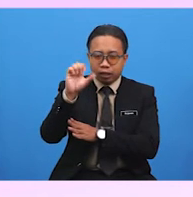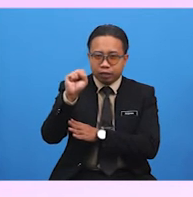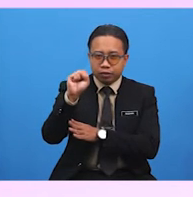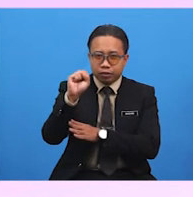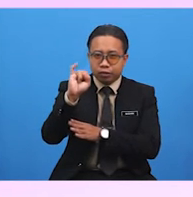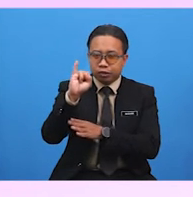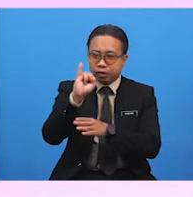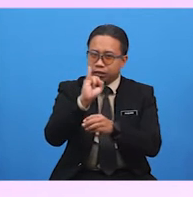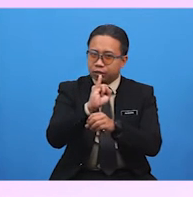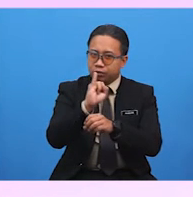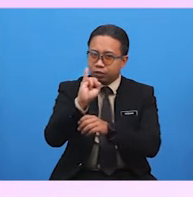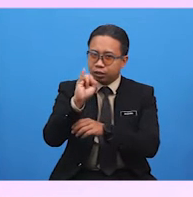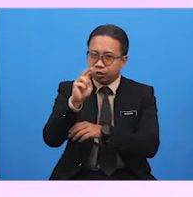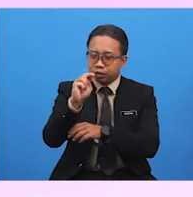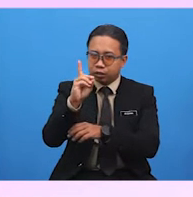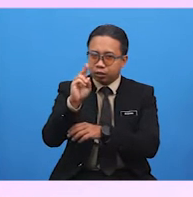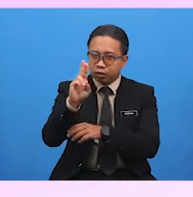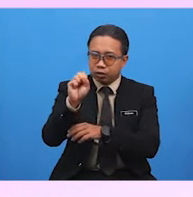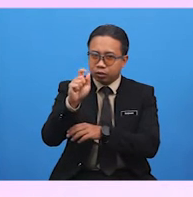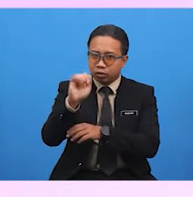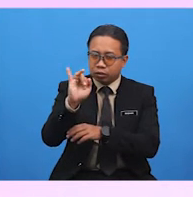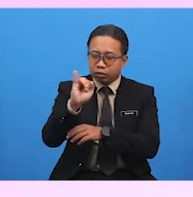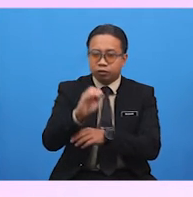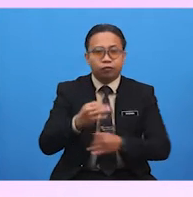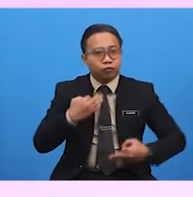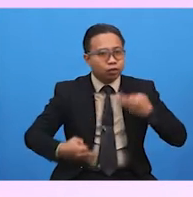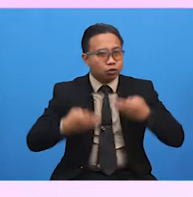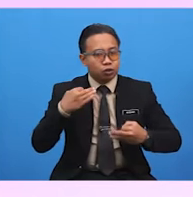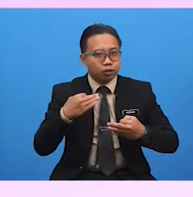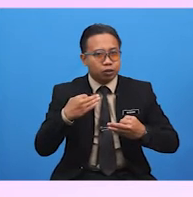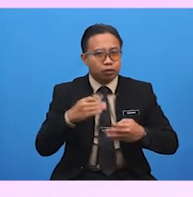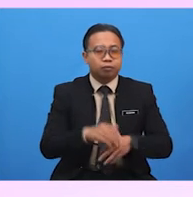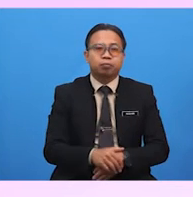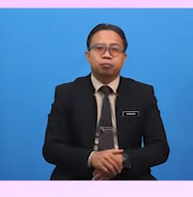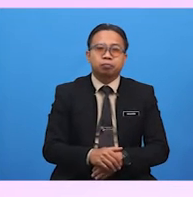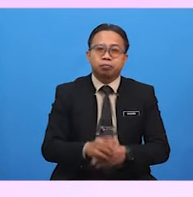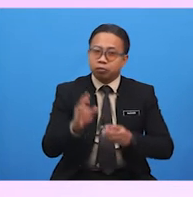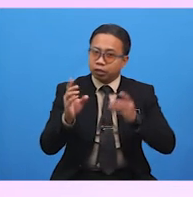ialah fashion, perabot, automobil dan